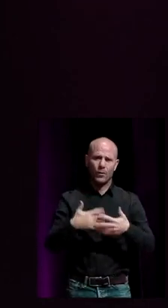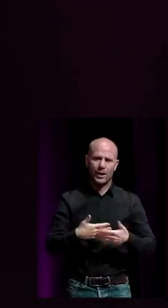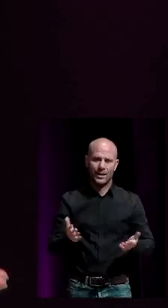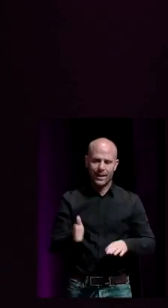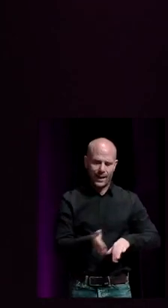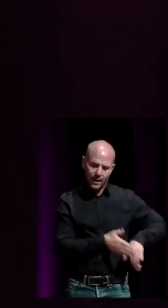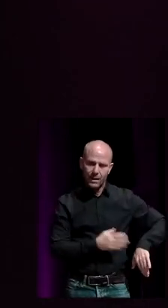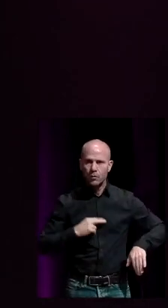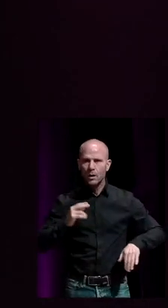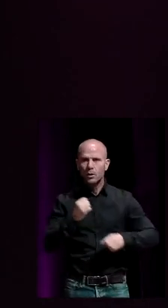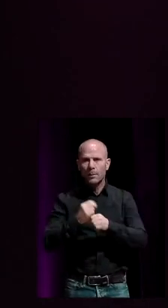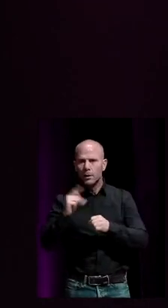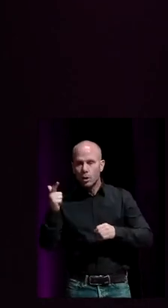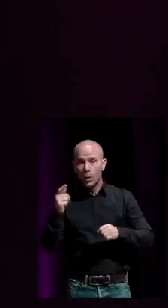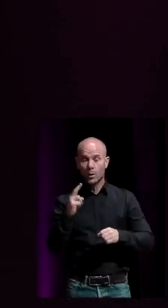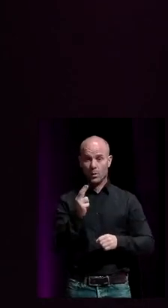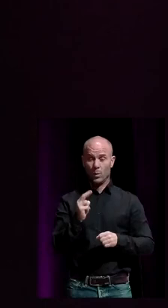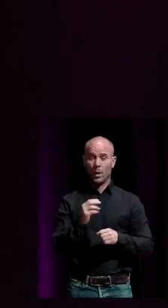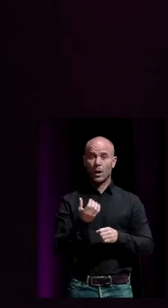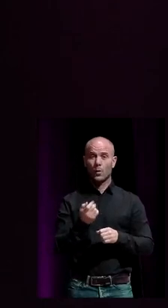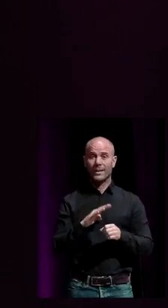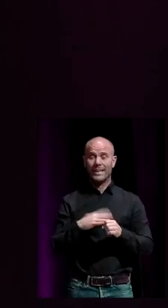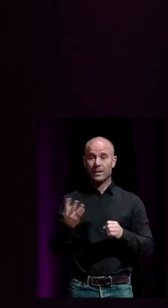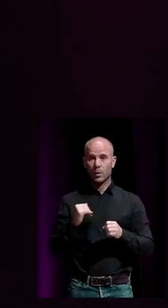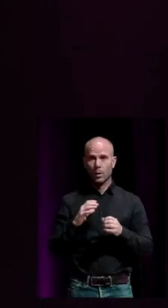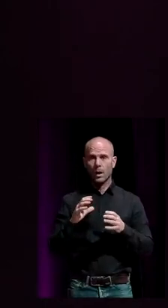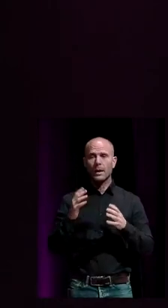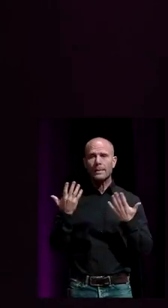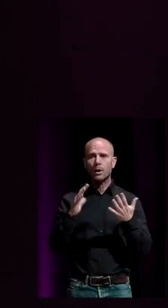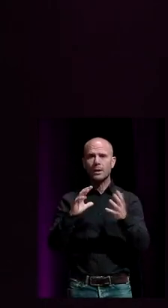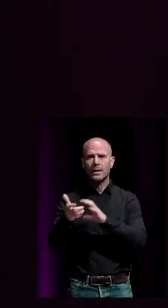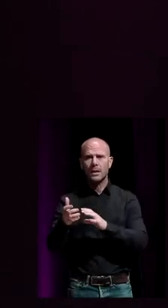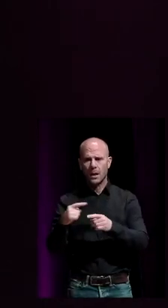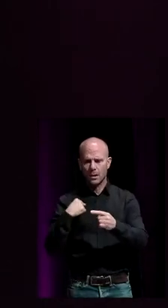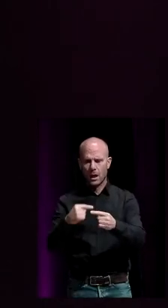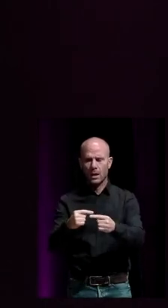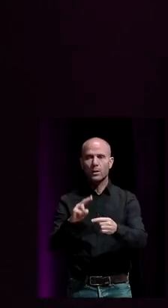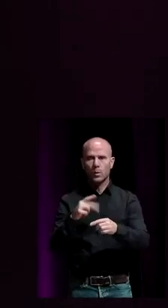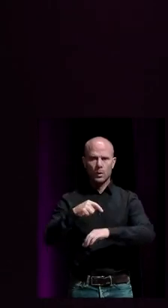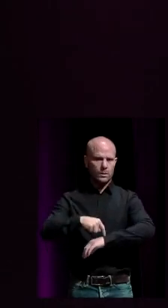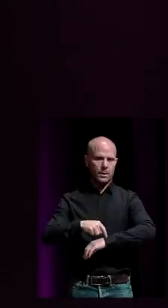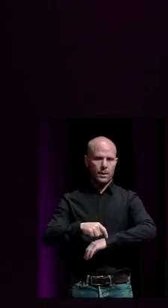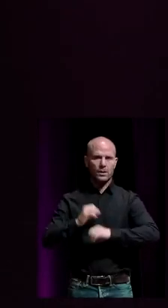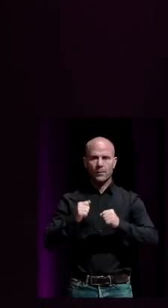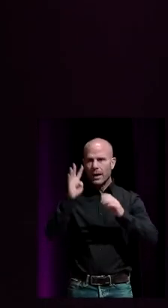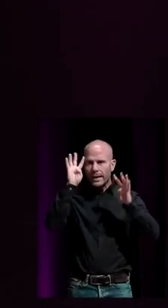nu med covid-19 och klimatkrisen så nära. Nu är tiden